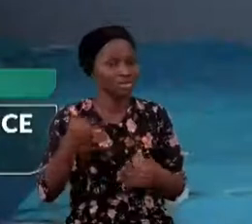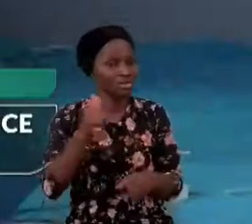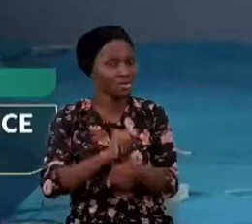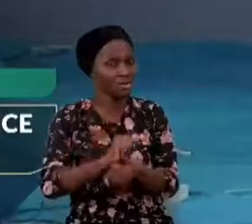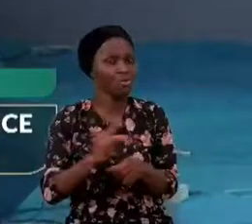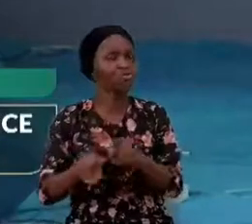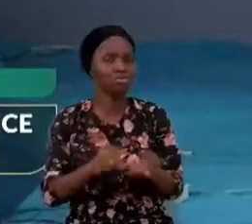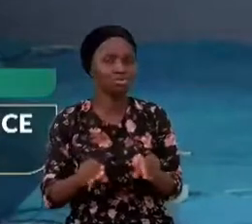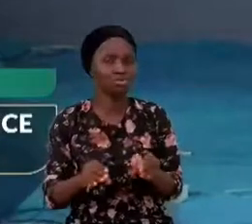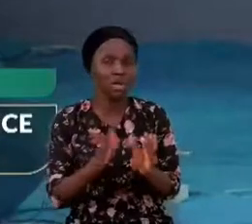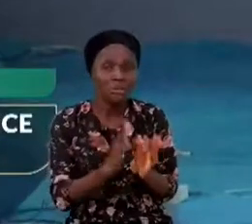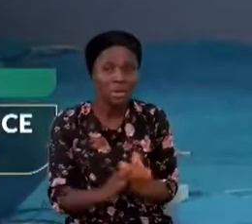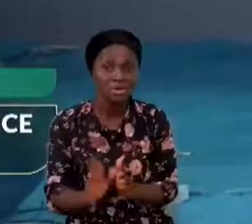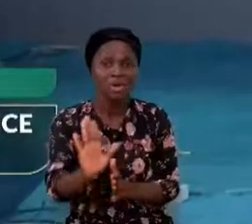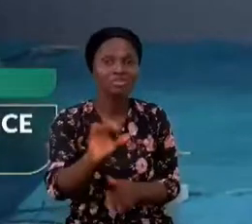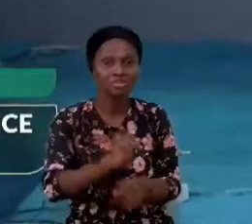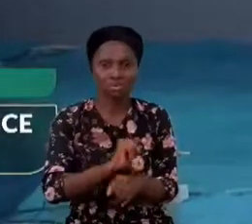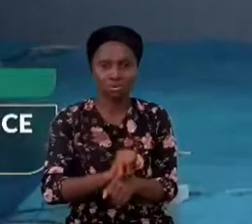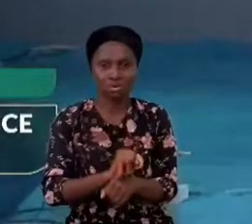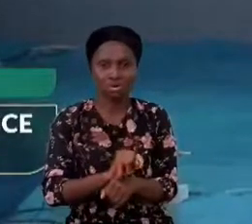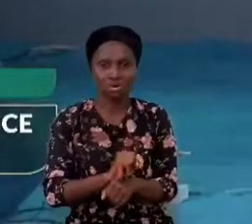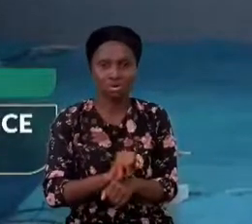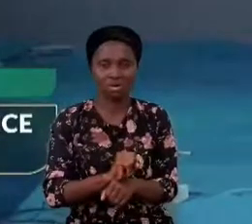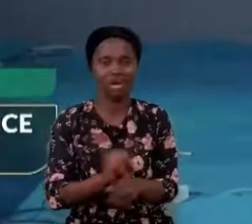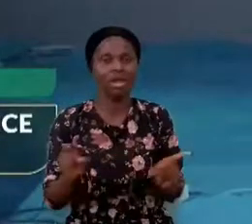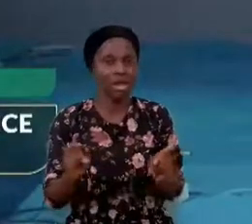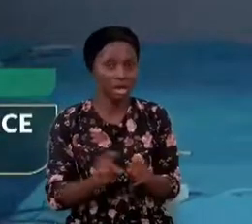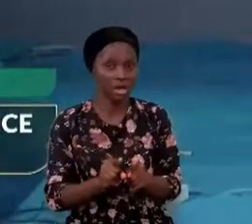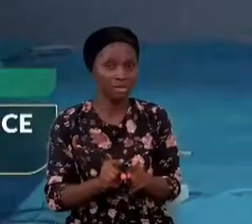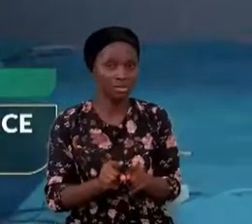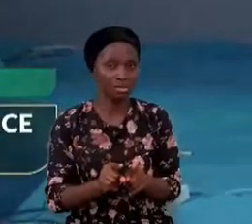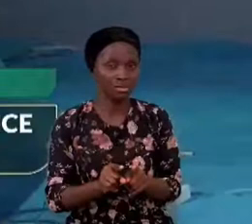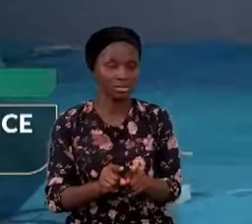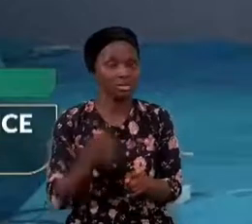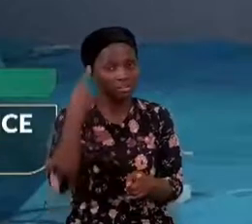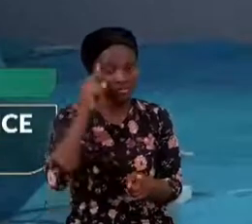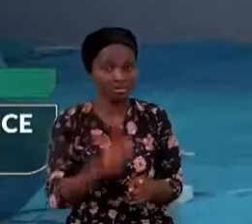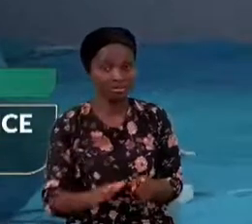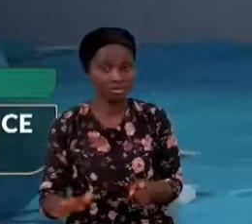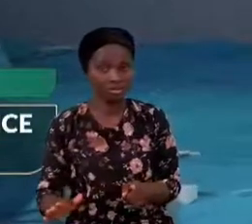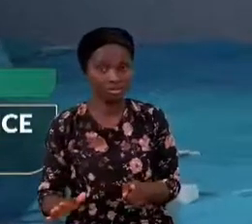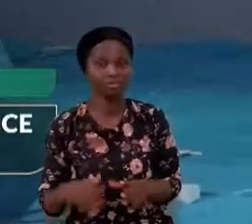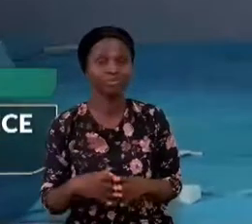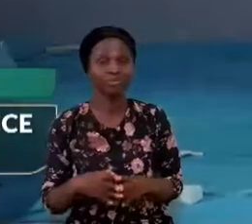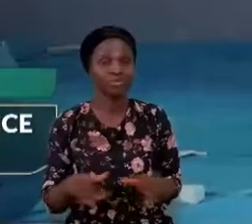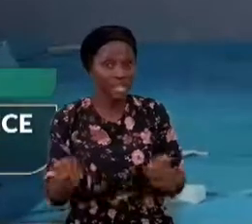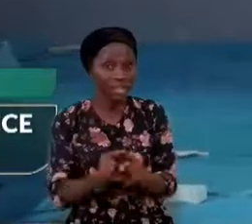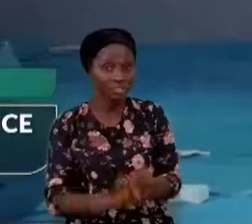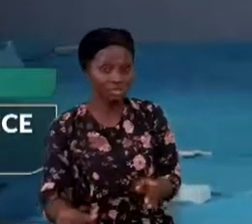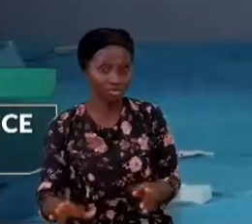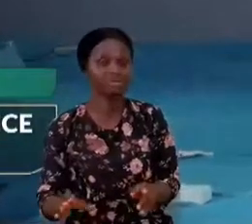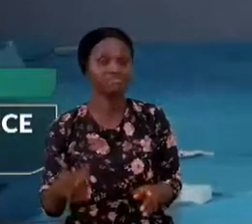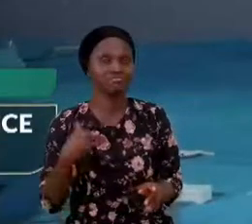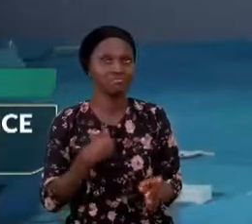Pour les enfants, nous allons à l'école. La nuit précédente, je vais à l'école demain matin.